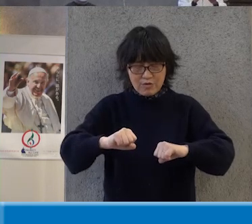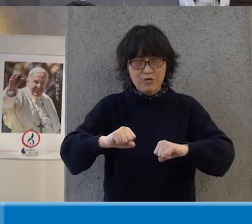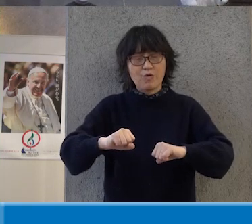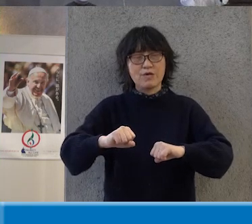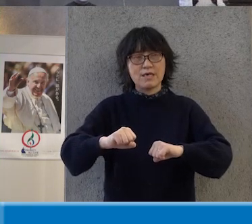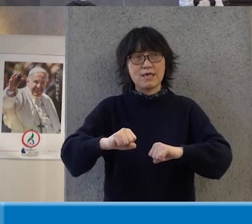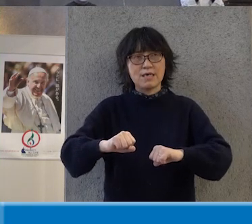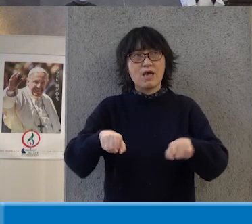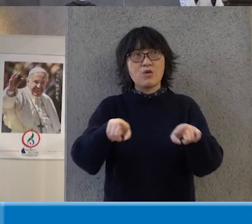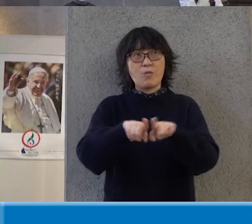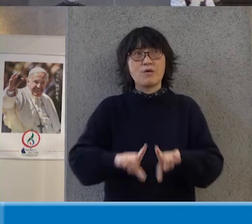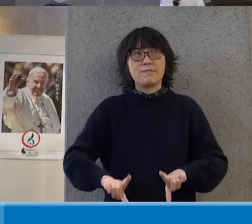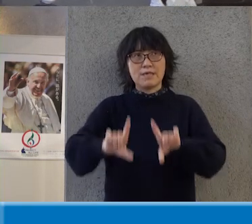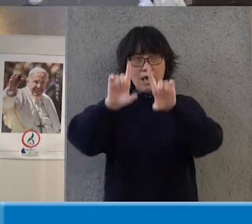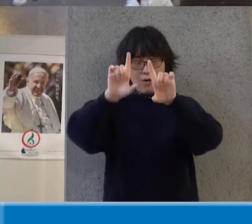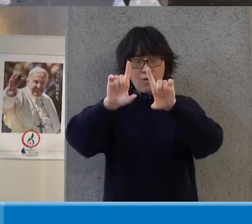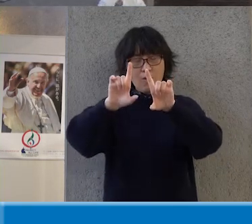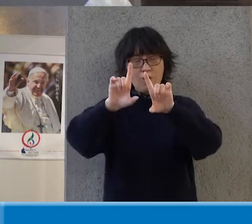げてまいりましょう。